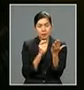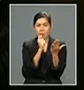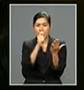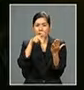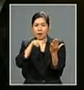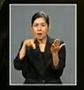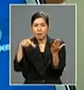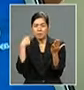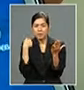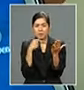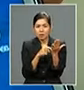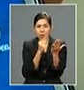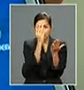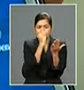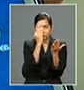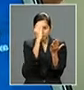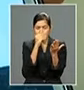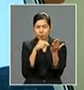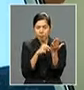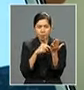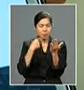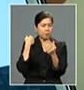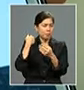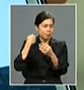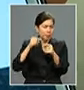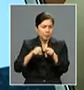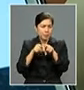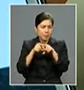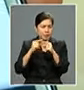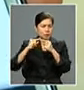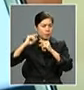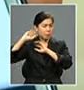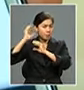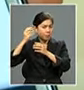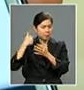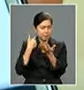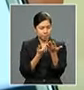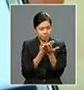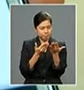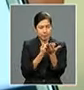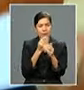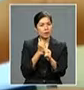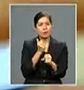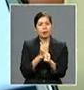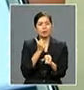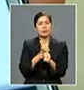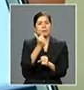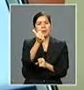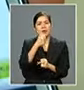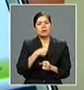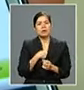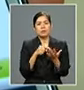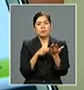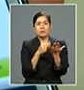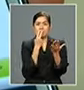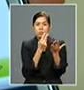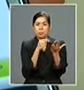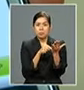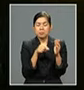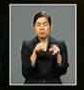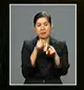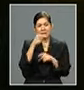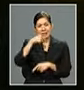ที่แบบเป็นการเรียนเป็นการทบทวนจริงๆเพราะมันเป็นอะไรที่มันแฮนดี้มันอยู่ในมือเราแล้วเนี่ยมันทำให้เราไม่รู้สึกว่ามันเป็นการเรียนที่แบบเ